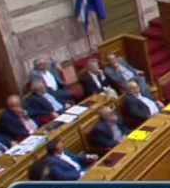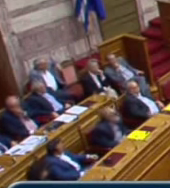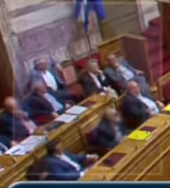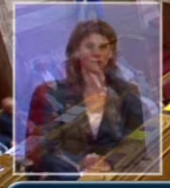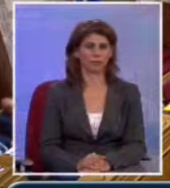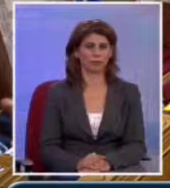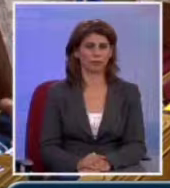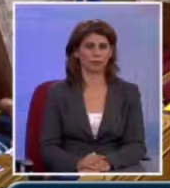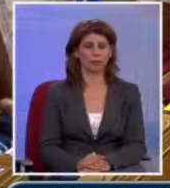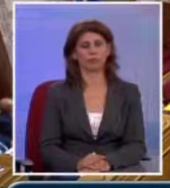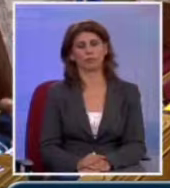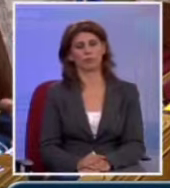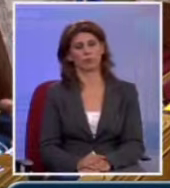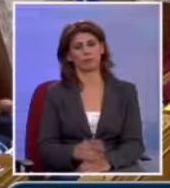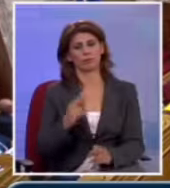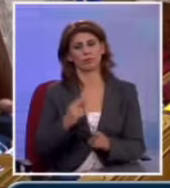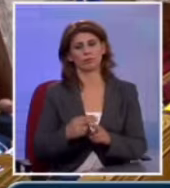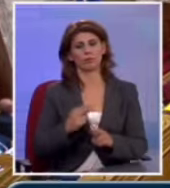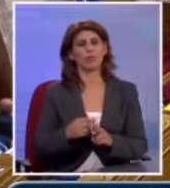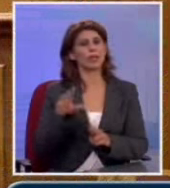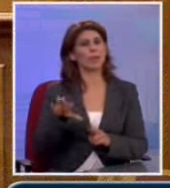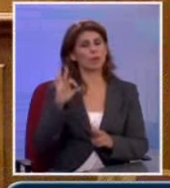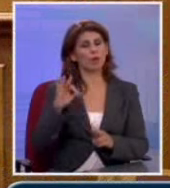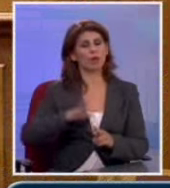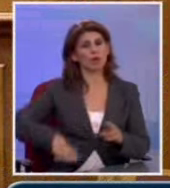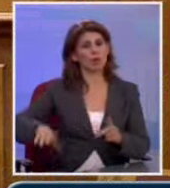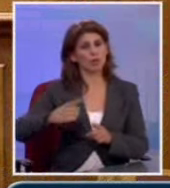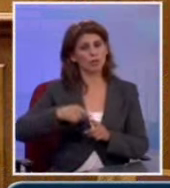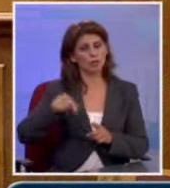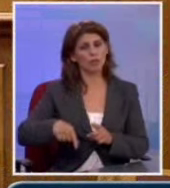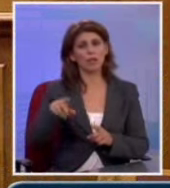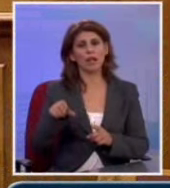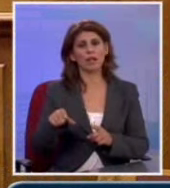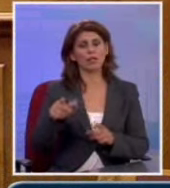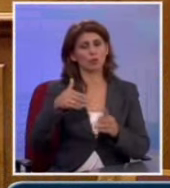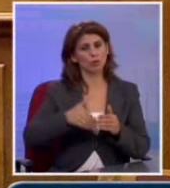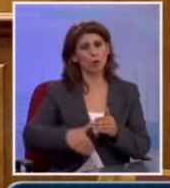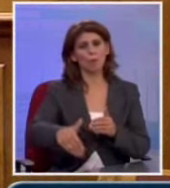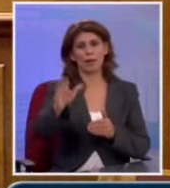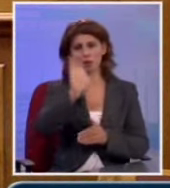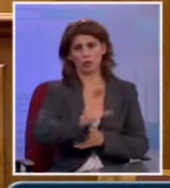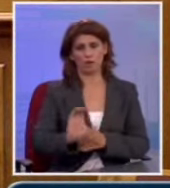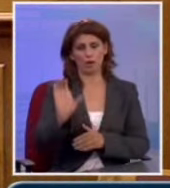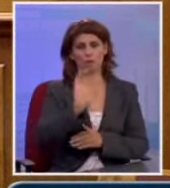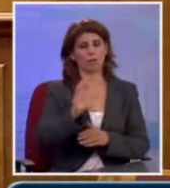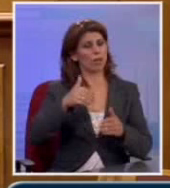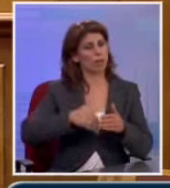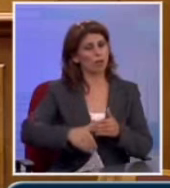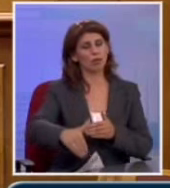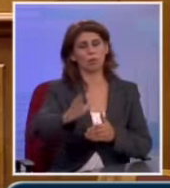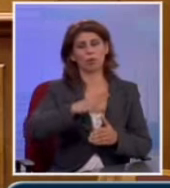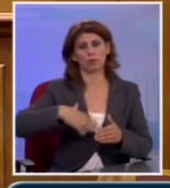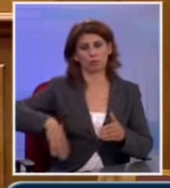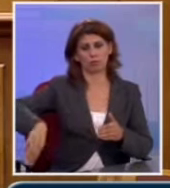Η κρίσιμη λοιπόν επιλογή του ελληνικού λαού σήμερα αφορά το μέλλον της Ευρώπης και το μέλλον του λαού μας.